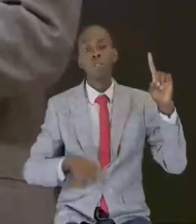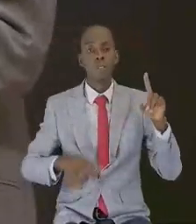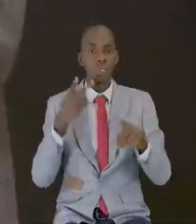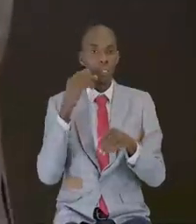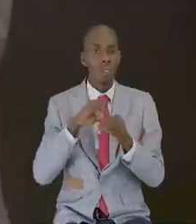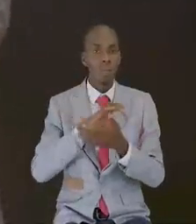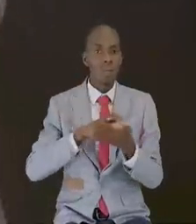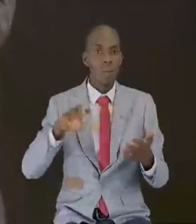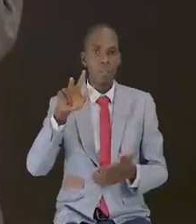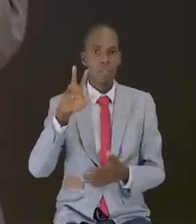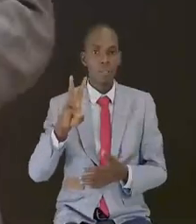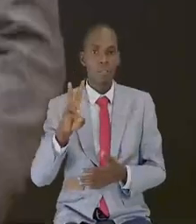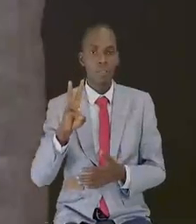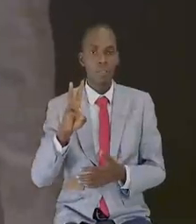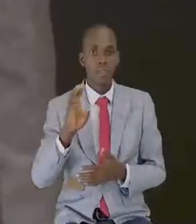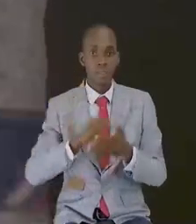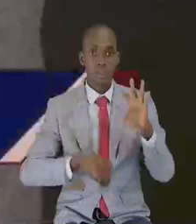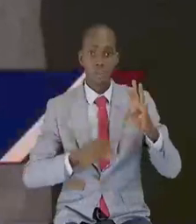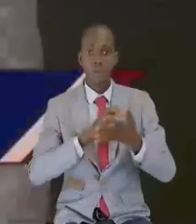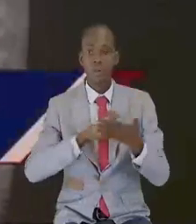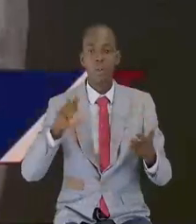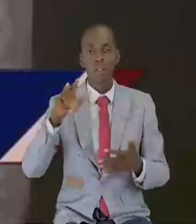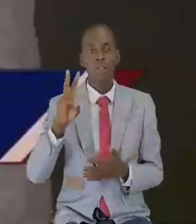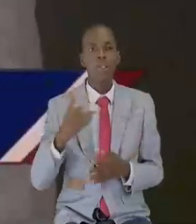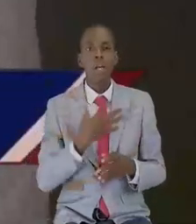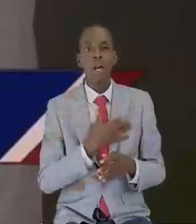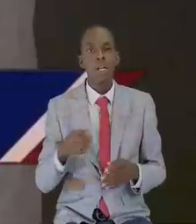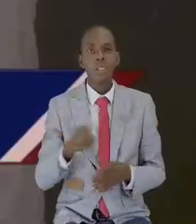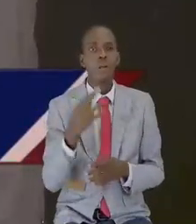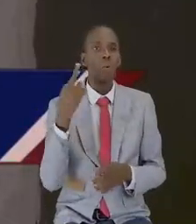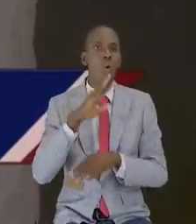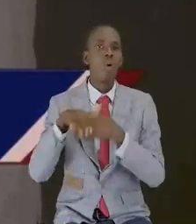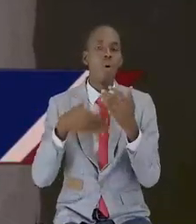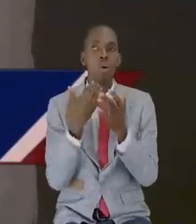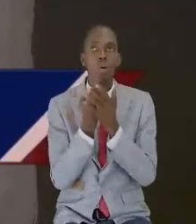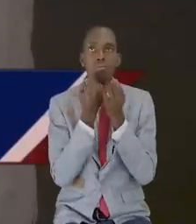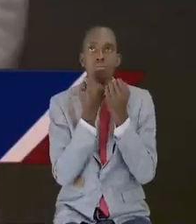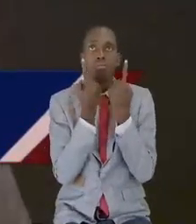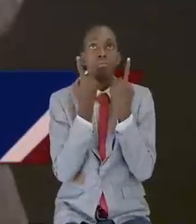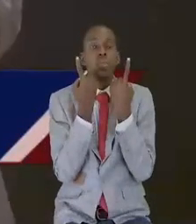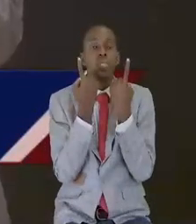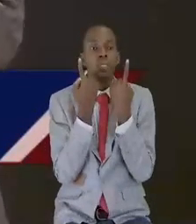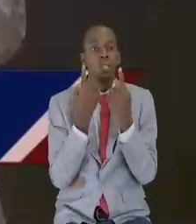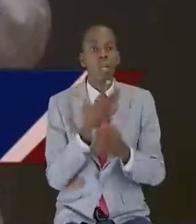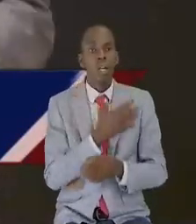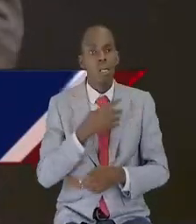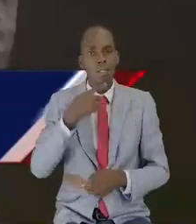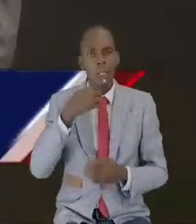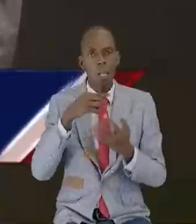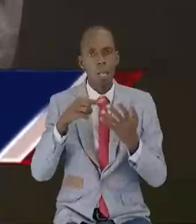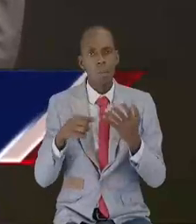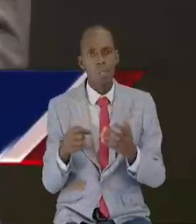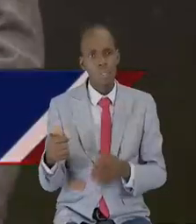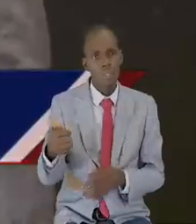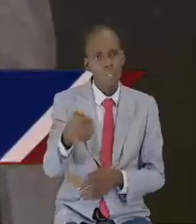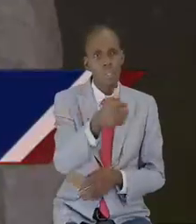verset 36. Verset 36. Tous furent saisis de stupeur et ils se disaient les